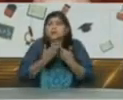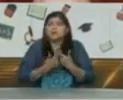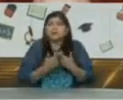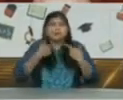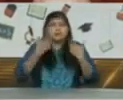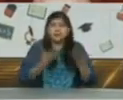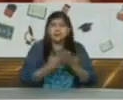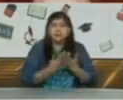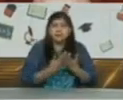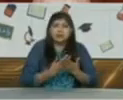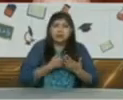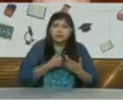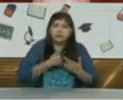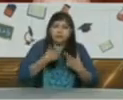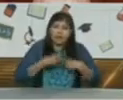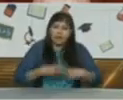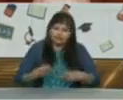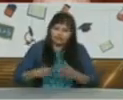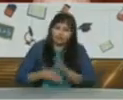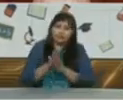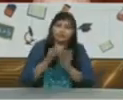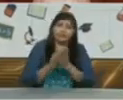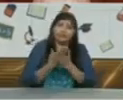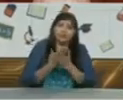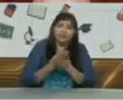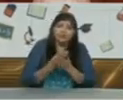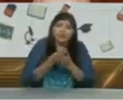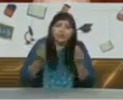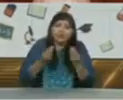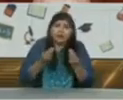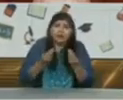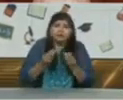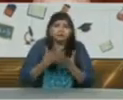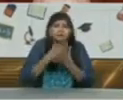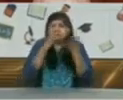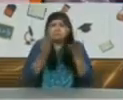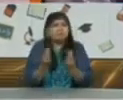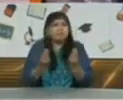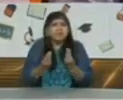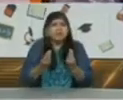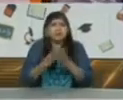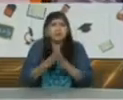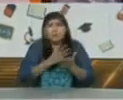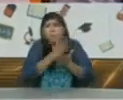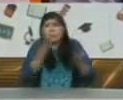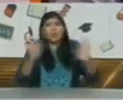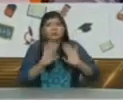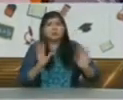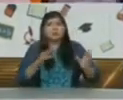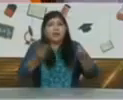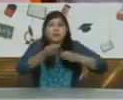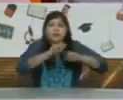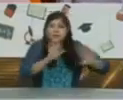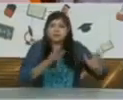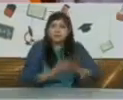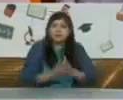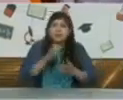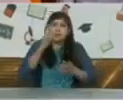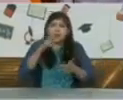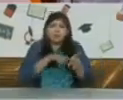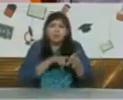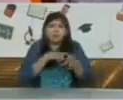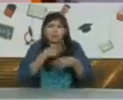अर्थ में जीने के लिए कितनी कम चीजों की जरूरत होती है। दूसरा, इस एक साल